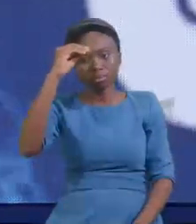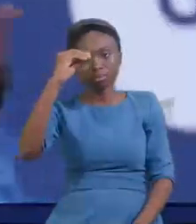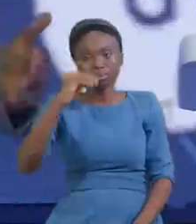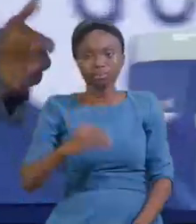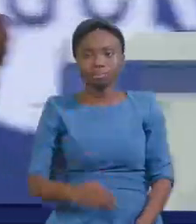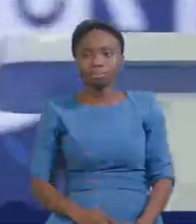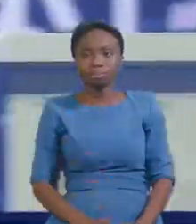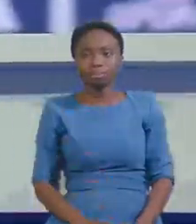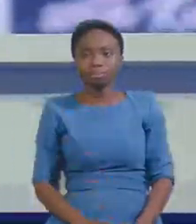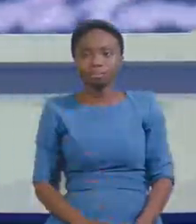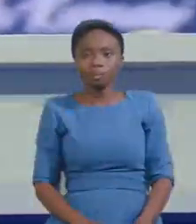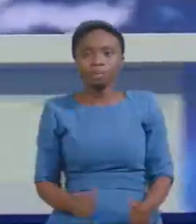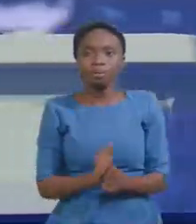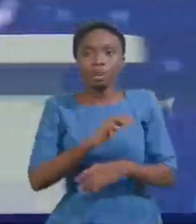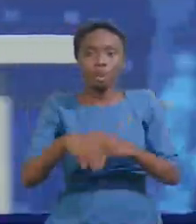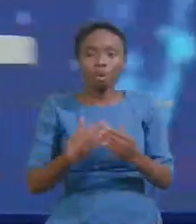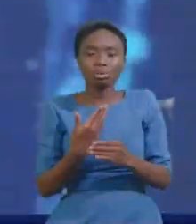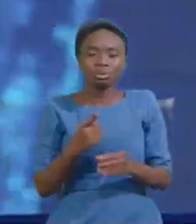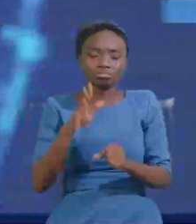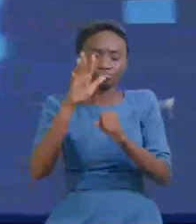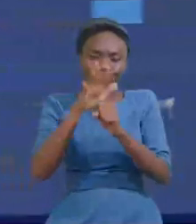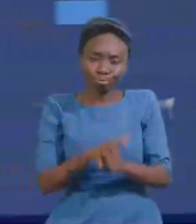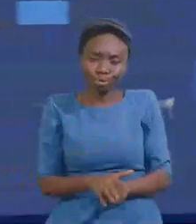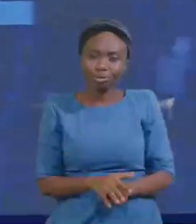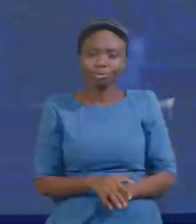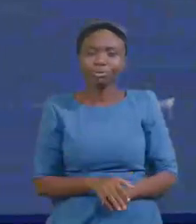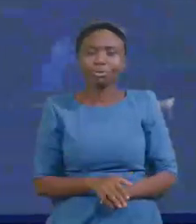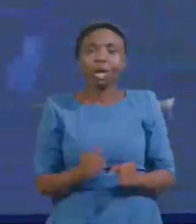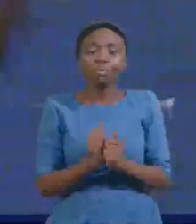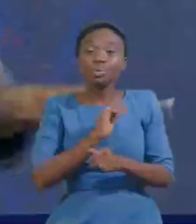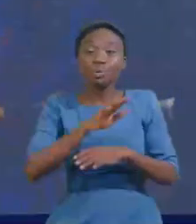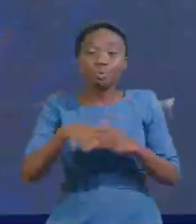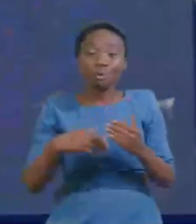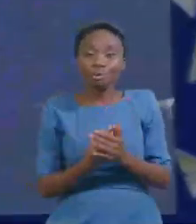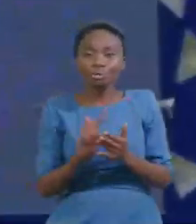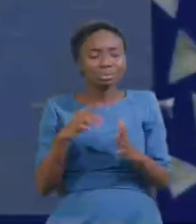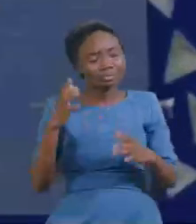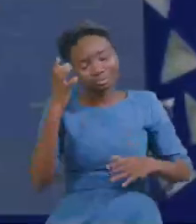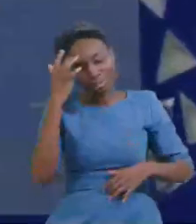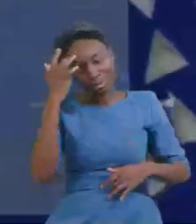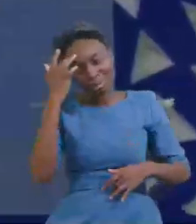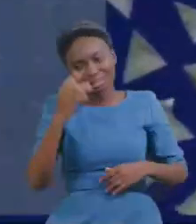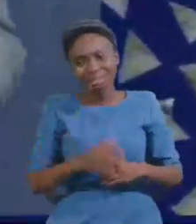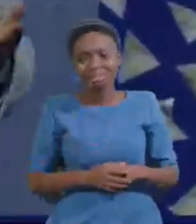Est-ce que tu veux rester totalement dans le royaume de l'homme? Avec toute l'oppression,